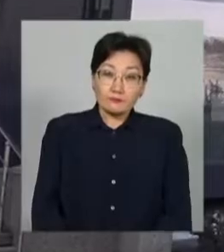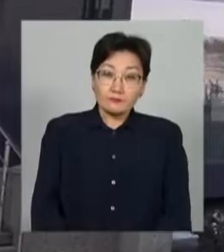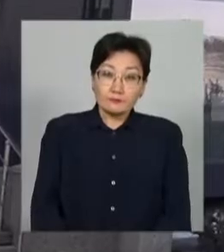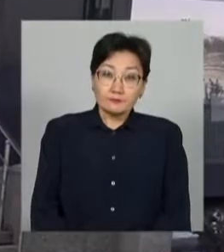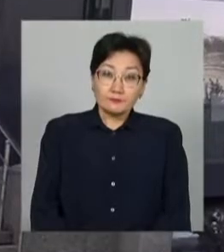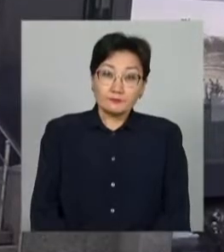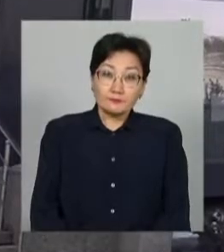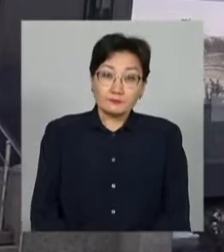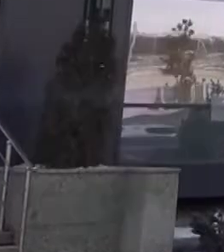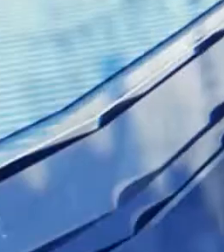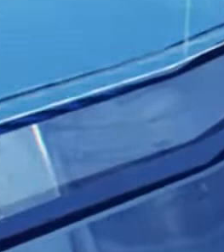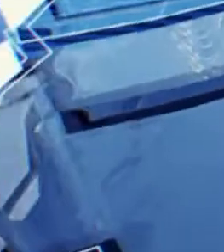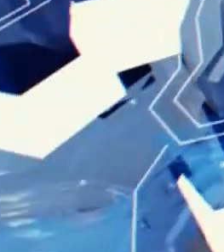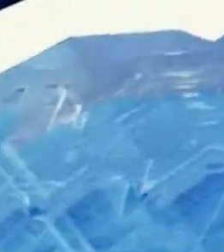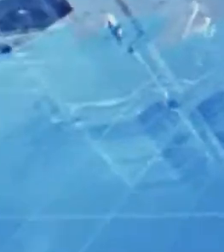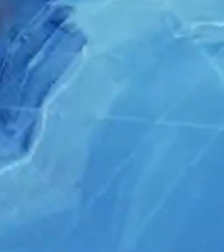телеканал Алматы.